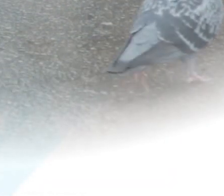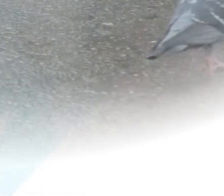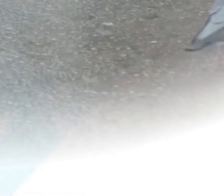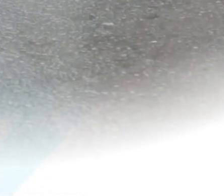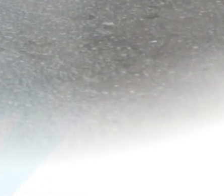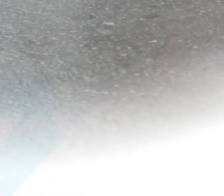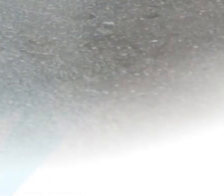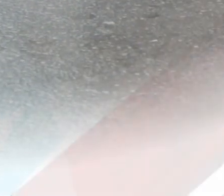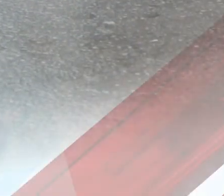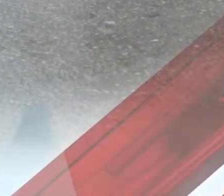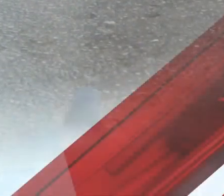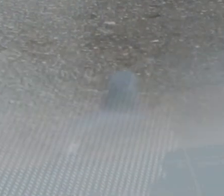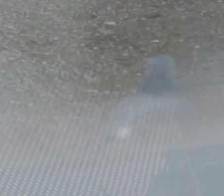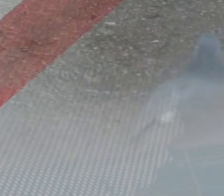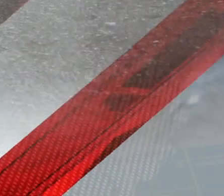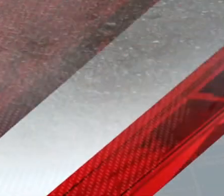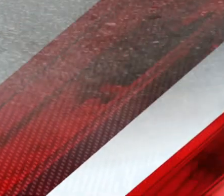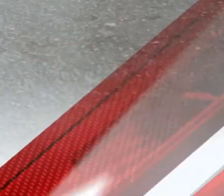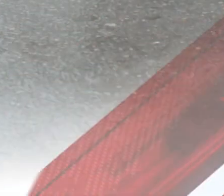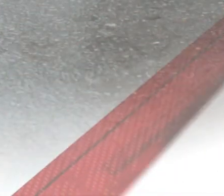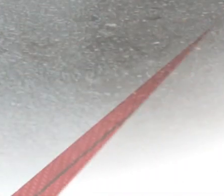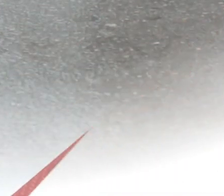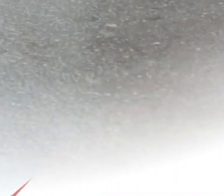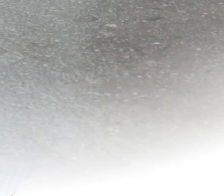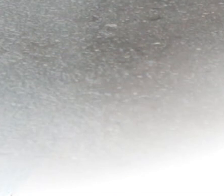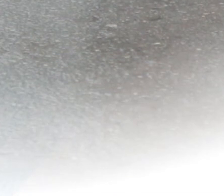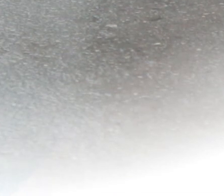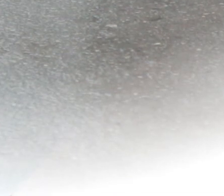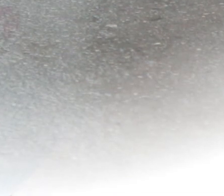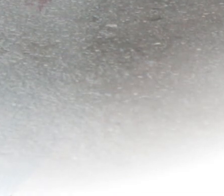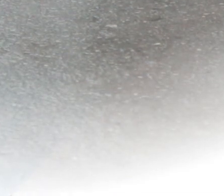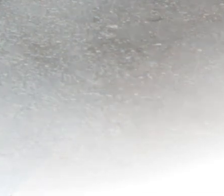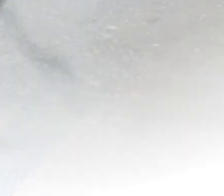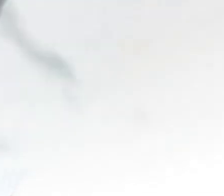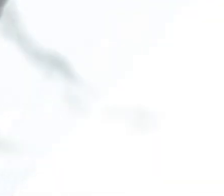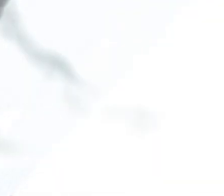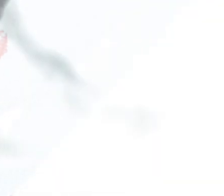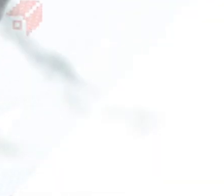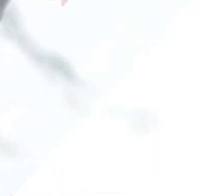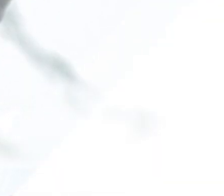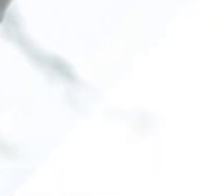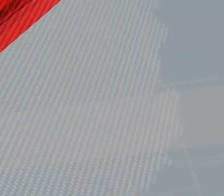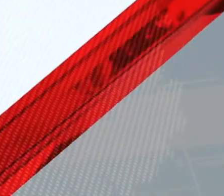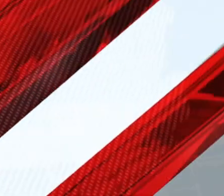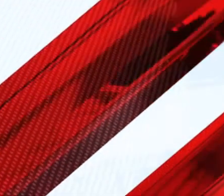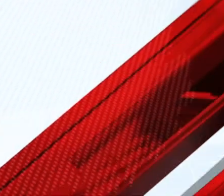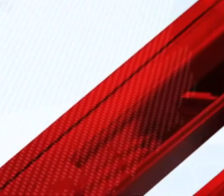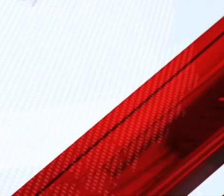дзень анёла адзначаць Ізабела, Ядзвіха, Юльяна, Максім, Трафім і Валяр'ян.